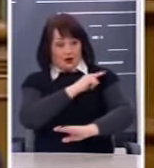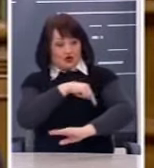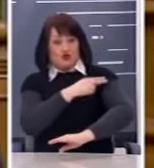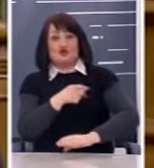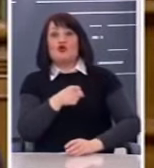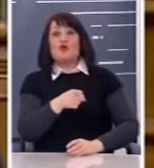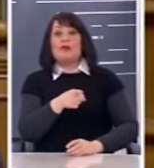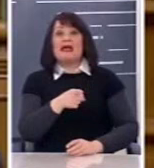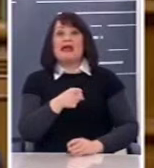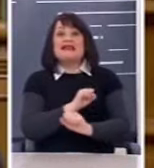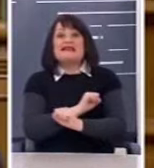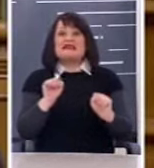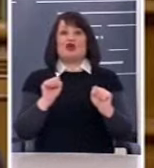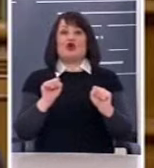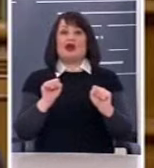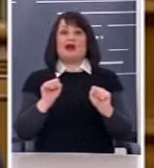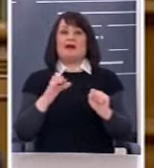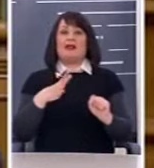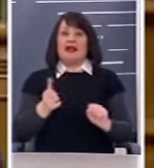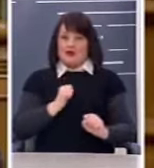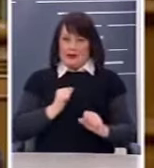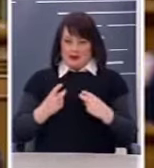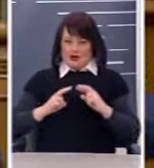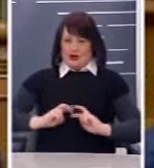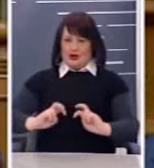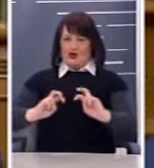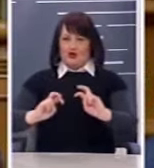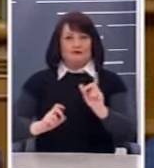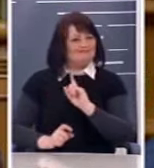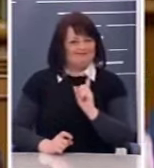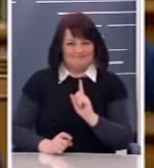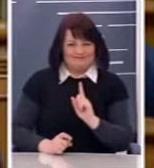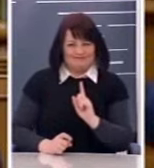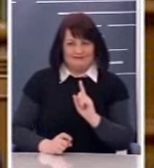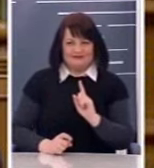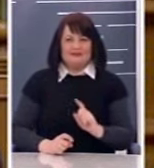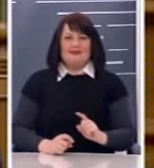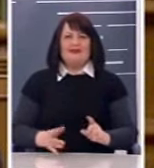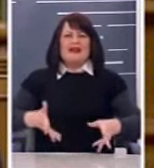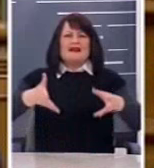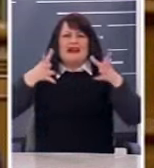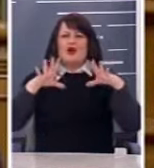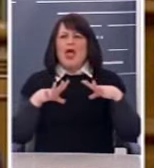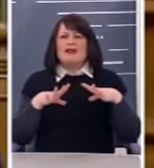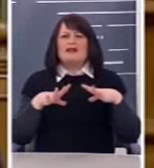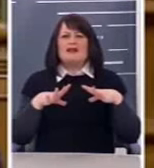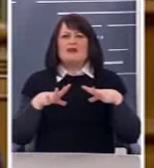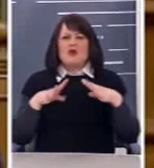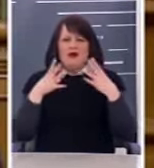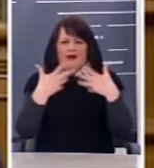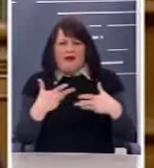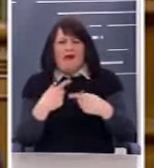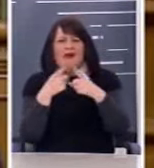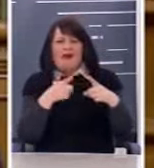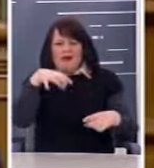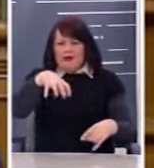στη Σαντορίνη, εκεί όπου κάποιοι θέλαν να το δώσουν σε ιδιωτικά. Δεν το ανοίγανε. Έτοιμο κτίριο χρόνια. Με εγκαταστάσεις μέσα.